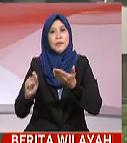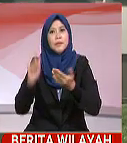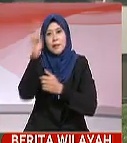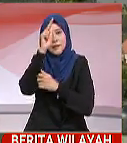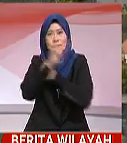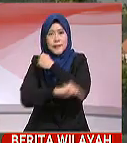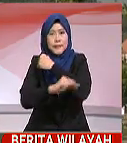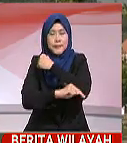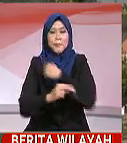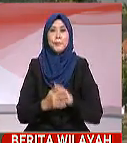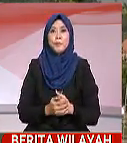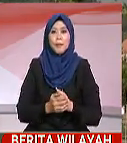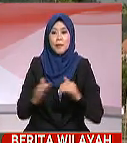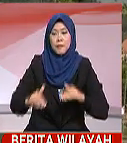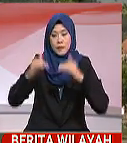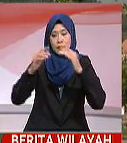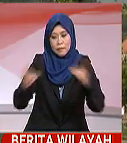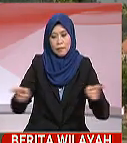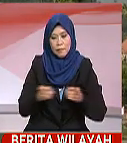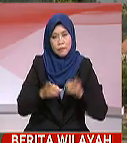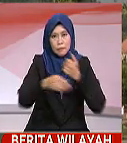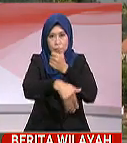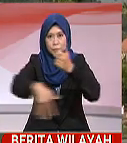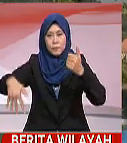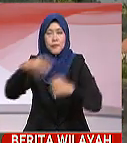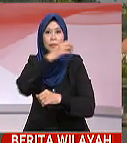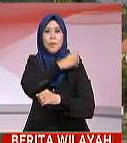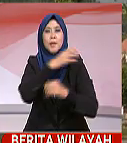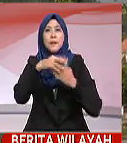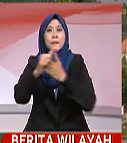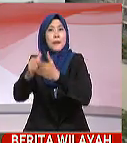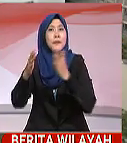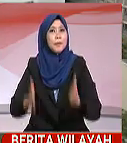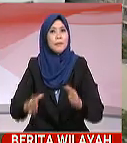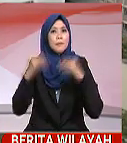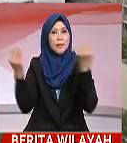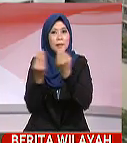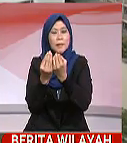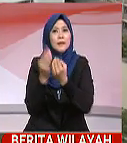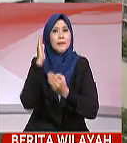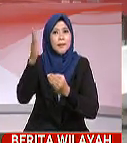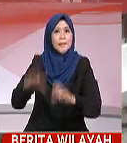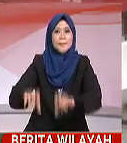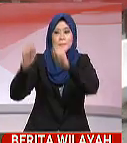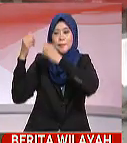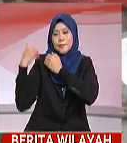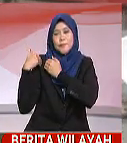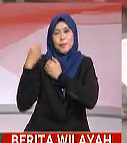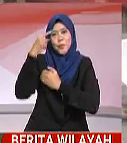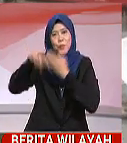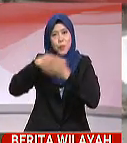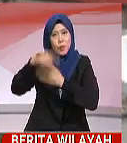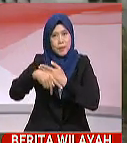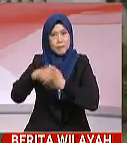Safar Untong. Di peringkat daerah dan akar umbi pula, pegawai daerah dan pemimpin masyarakat masing-masing akan memain peranan melaksanakan